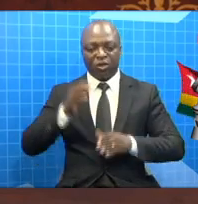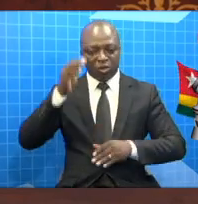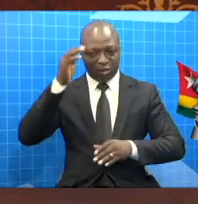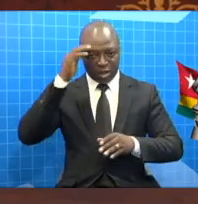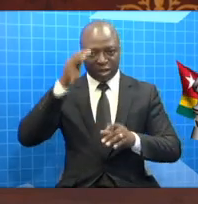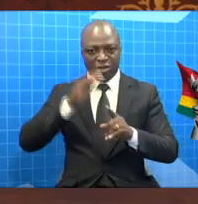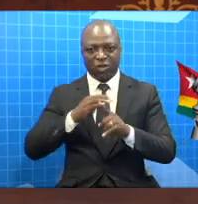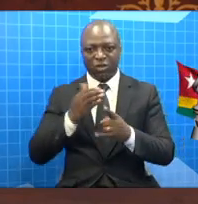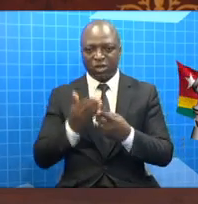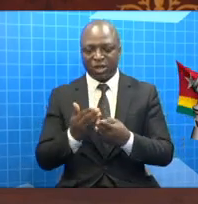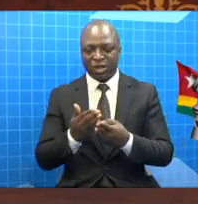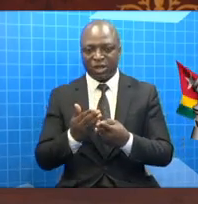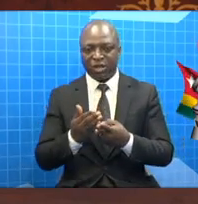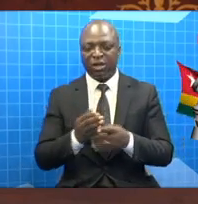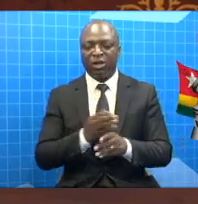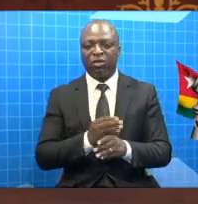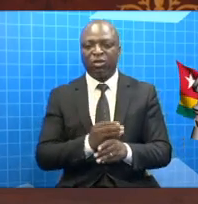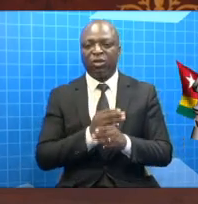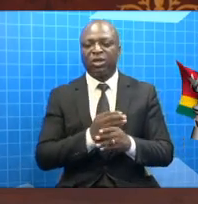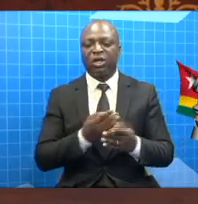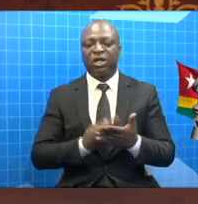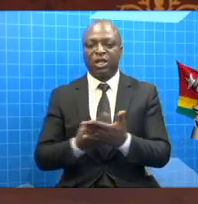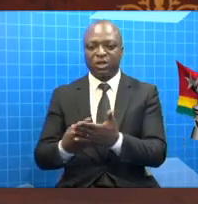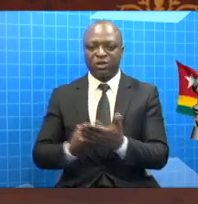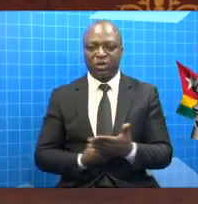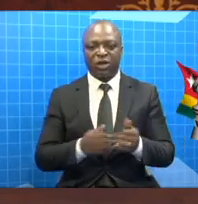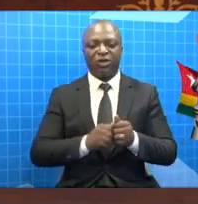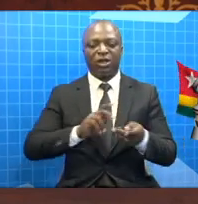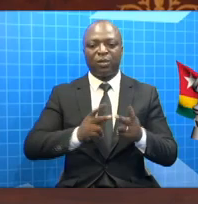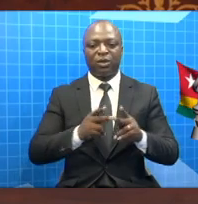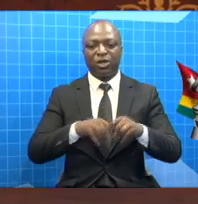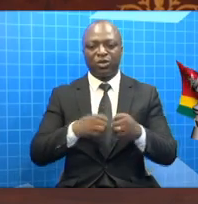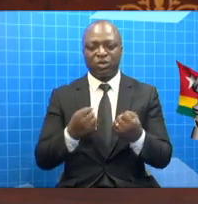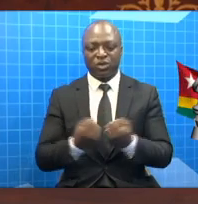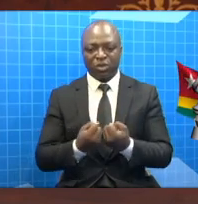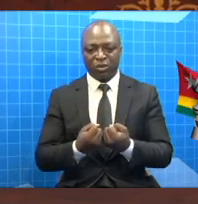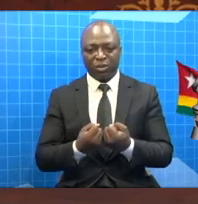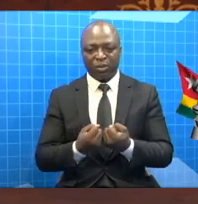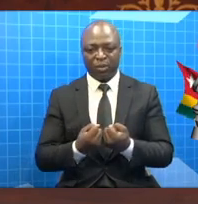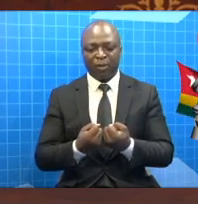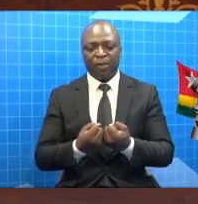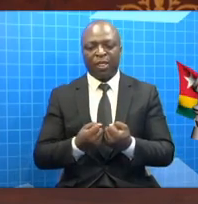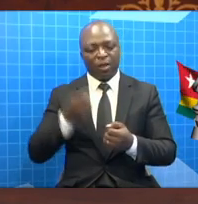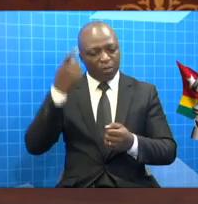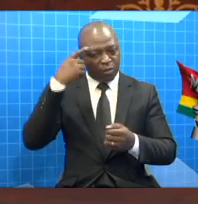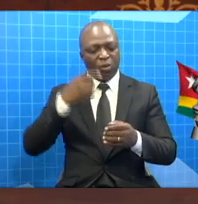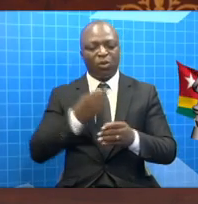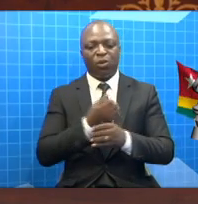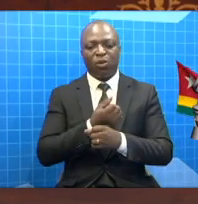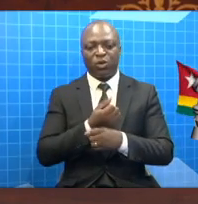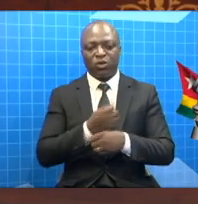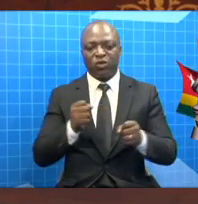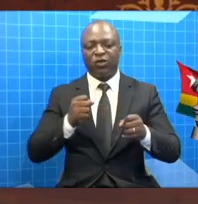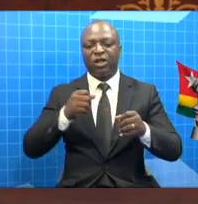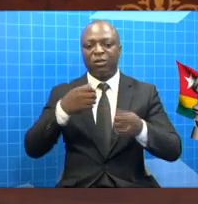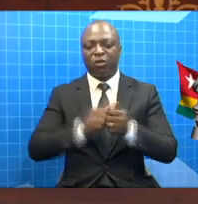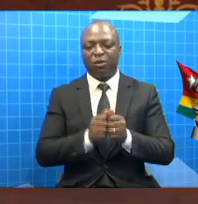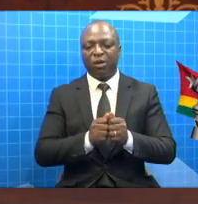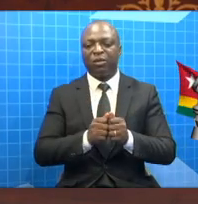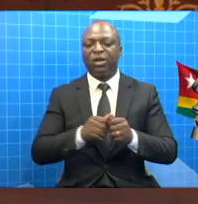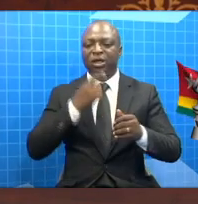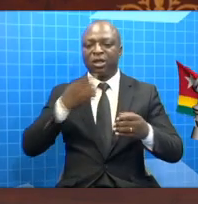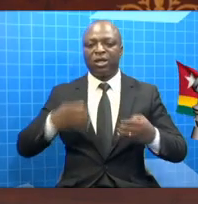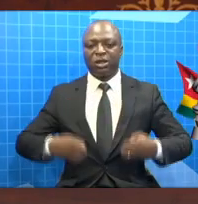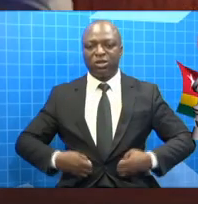concernés de maintenir les discussions avec les partenaires sociaux pour relever les défis qui